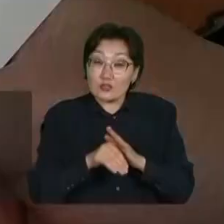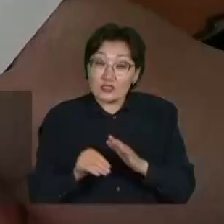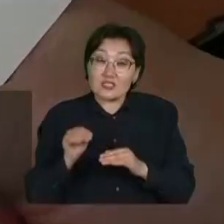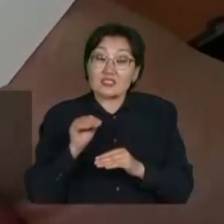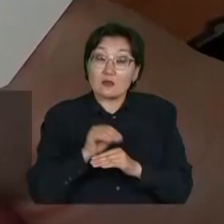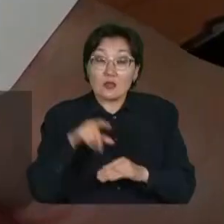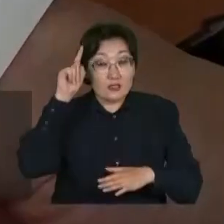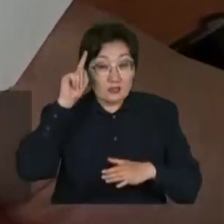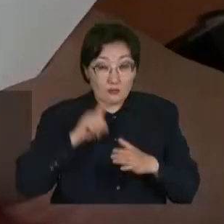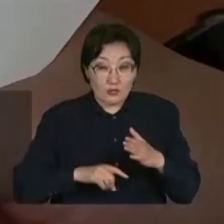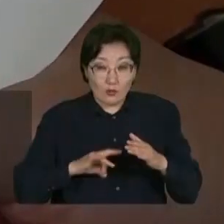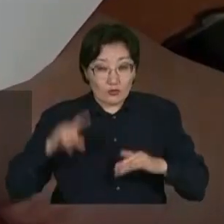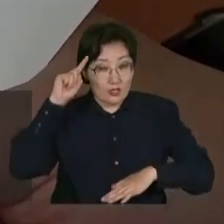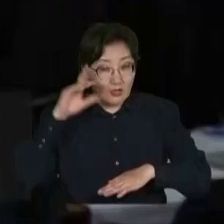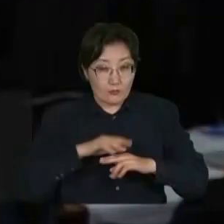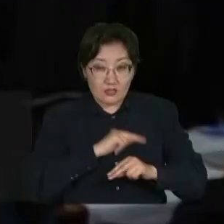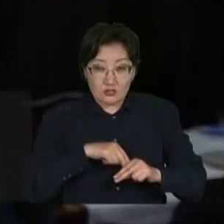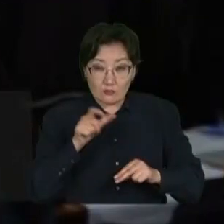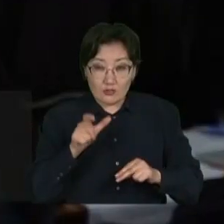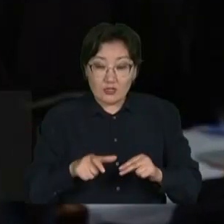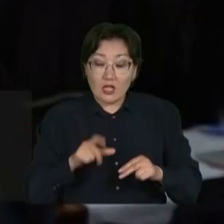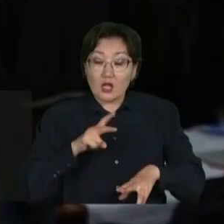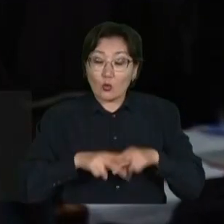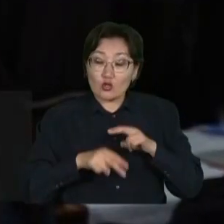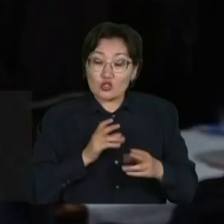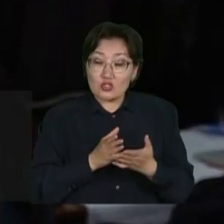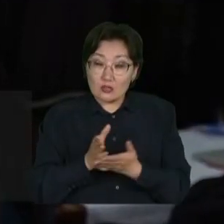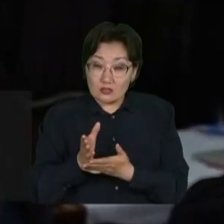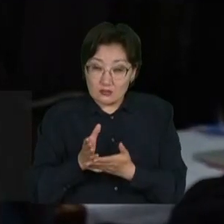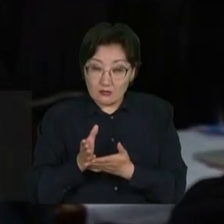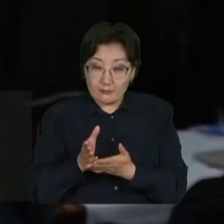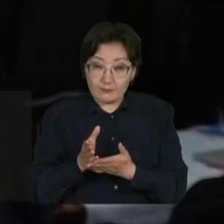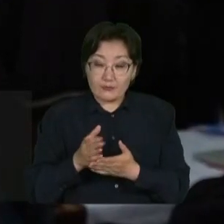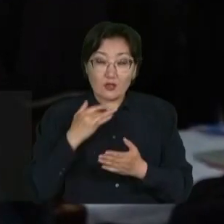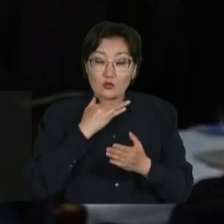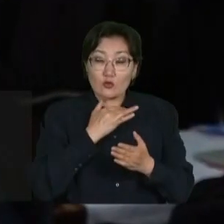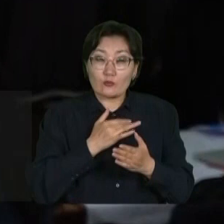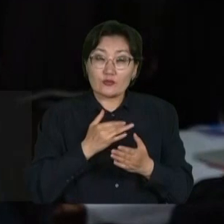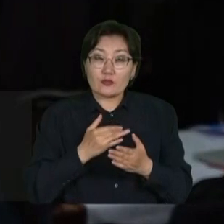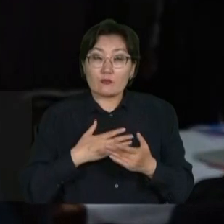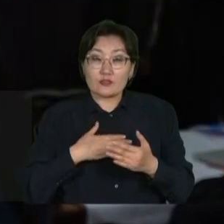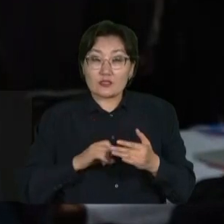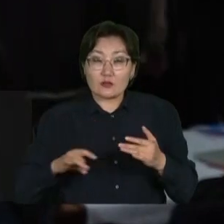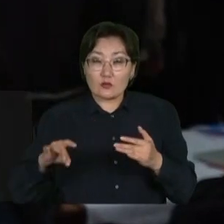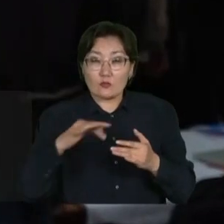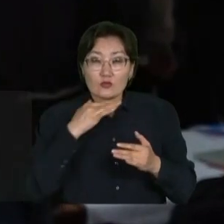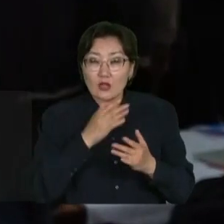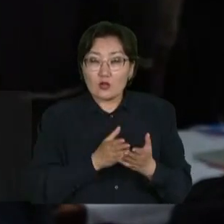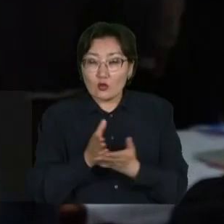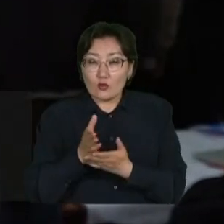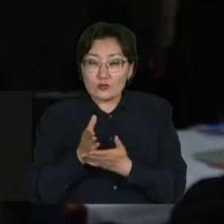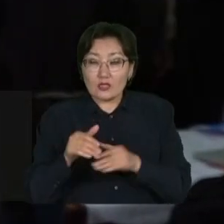толықтыратынына сенеміз, деді аудан әкімінің қызметкері. Құрылыс саласында көп сала, мысалы көп біздің ауданымызда көп салалы колледж